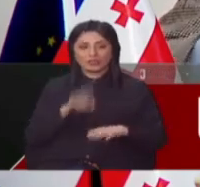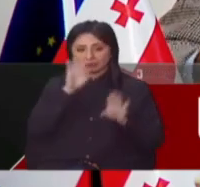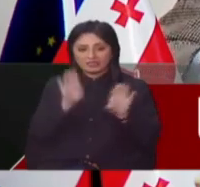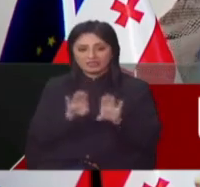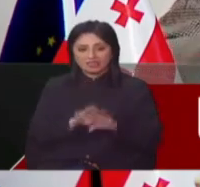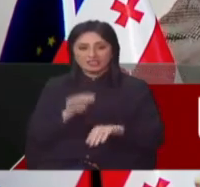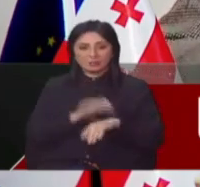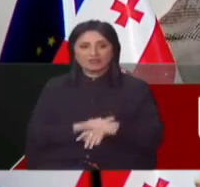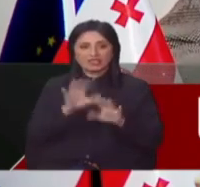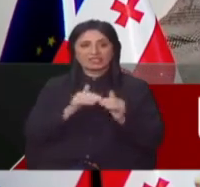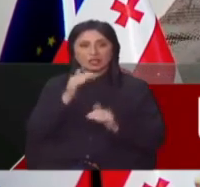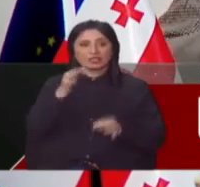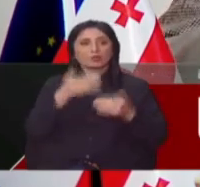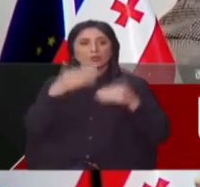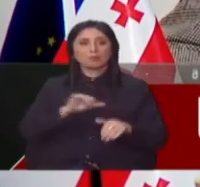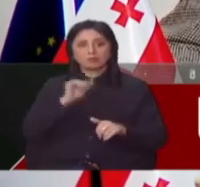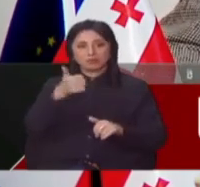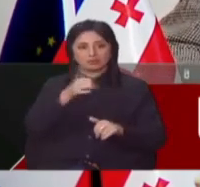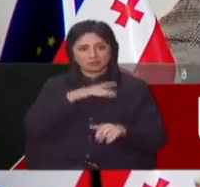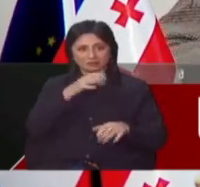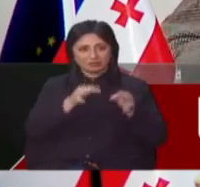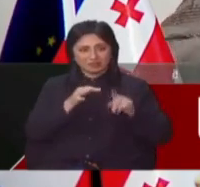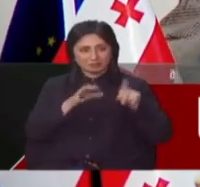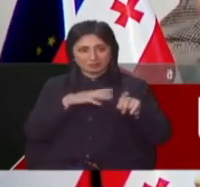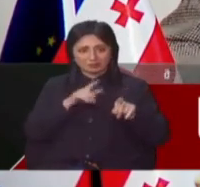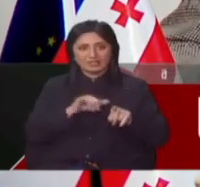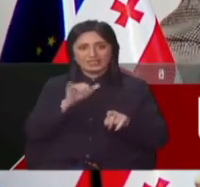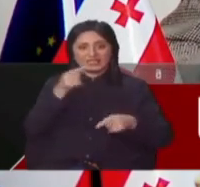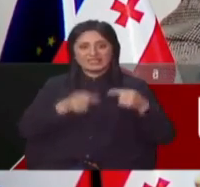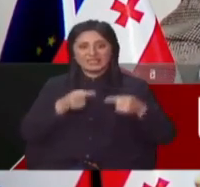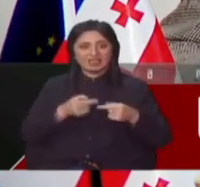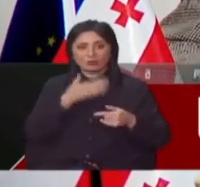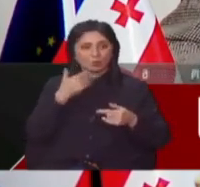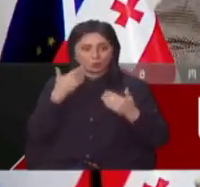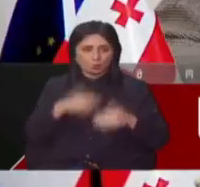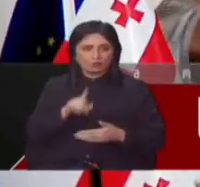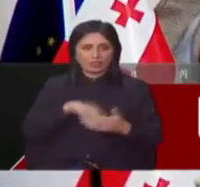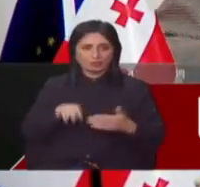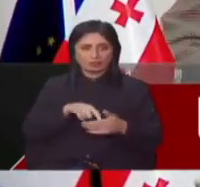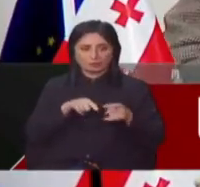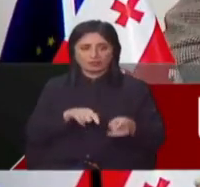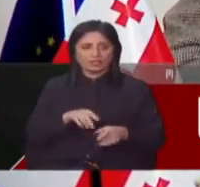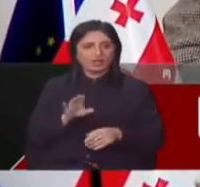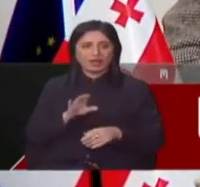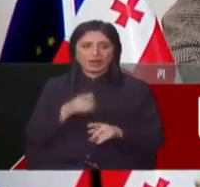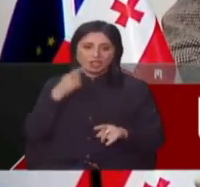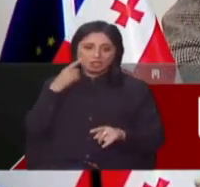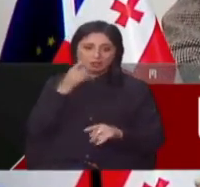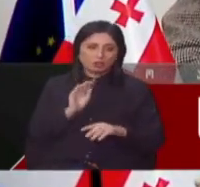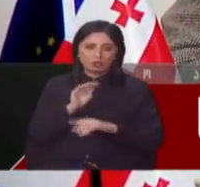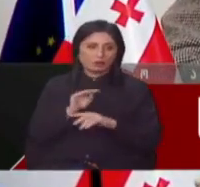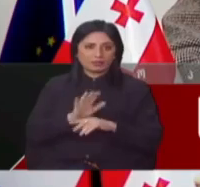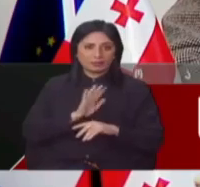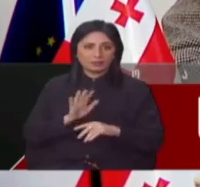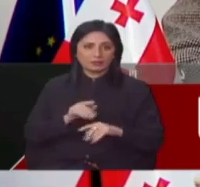მსგავს ფაქტებზე საკონსტიტუციო სასამართლოს უკვე ნამჟელი აქვს. ანუ იქ სადავოც არ შეიძლება არაფერი გახდეს. ჩვენ ესე ვთქვათ, აღარ წავედით